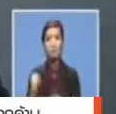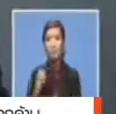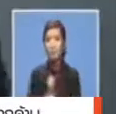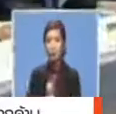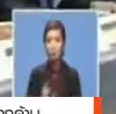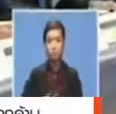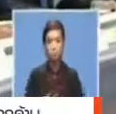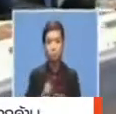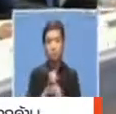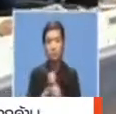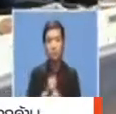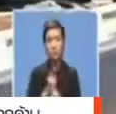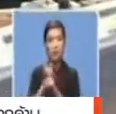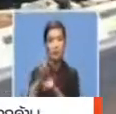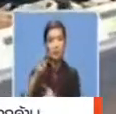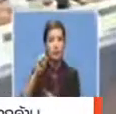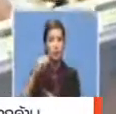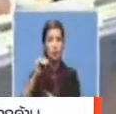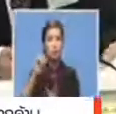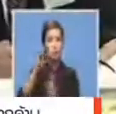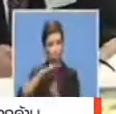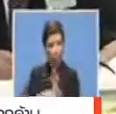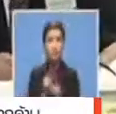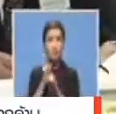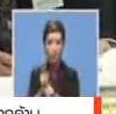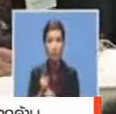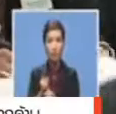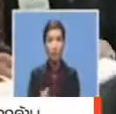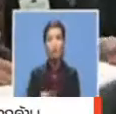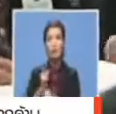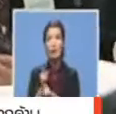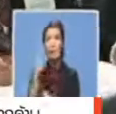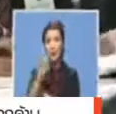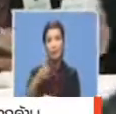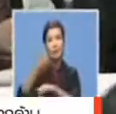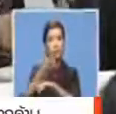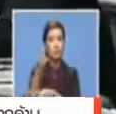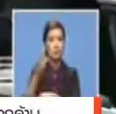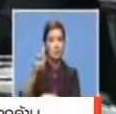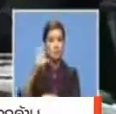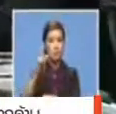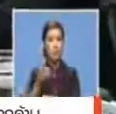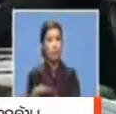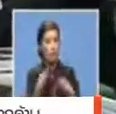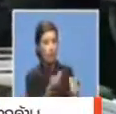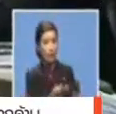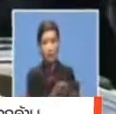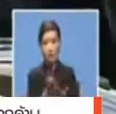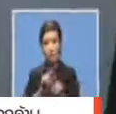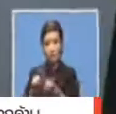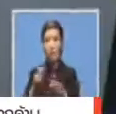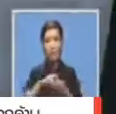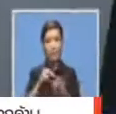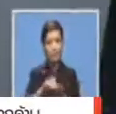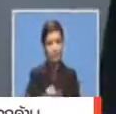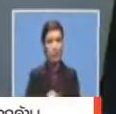การรับเรื่องร้องเรียนจากประชาชนเรื่องปากท้องชาวบ้านเนี่ยครับเขาบอกว่าก็มากกว่า 1,500 เรื่องแล้วคือทุก